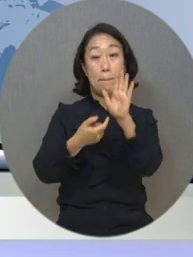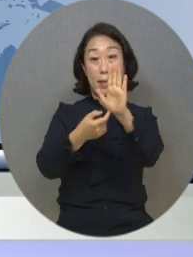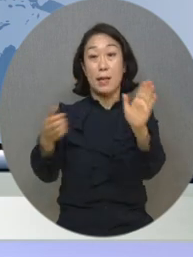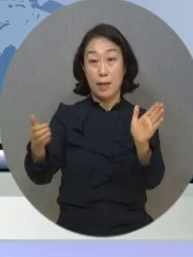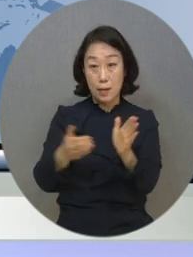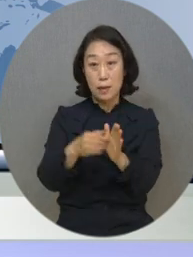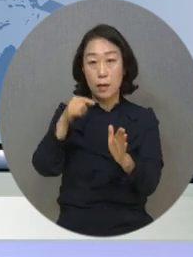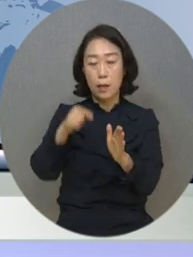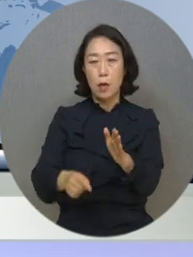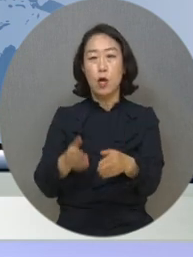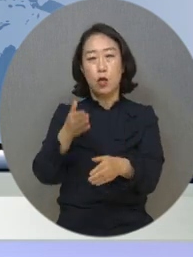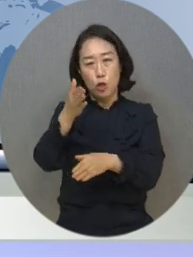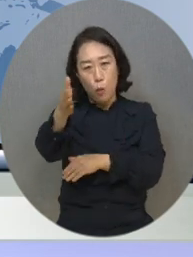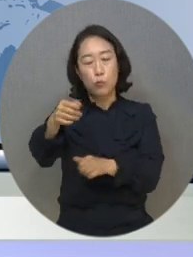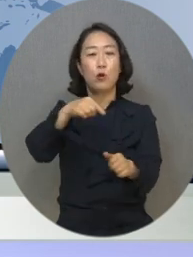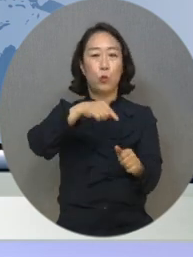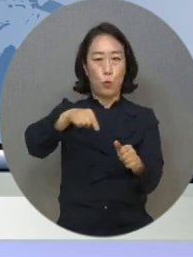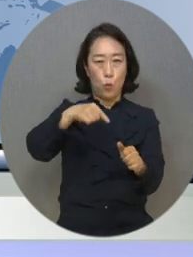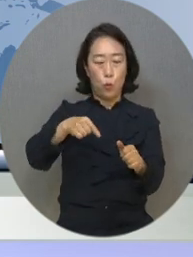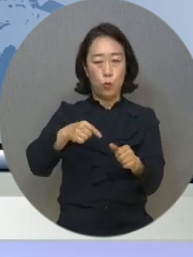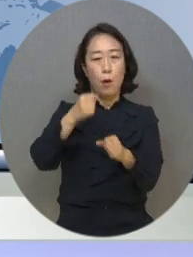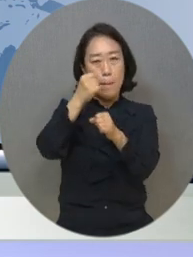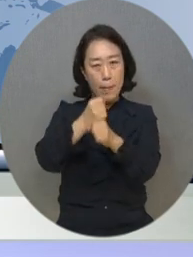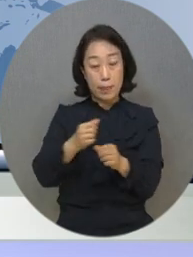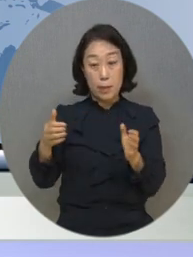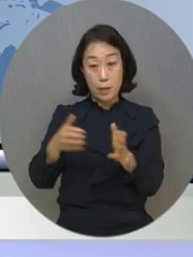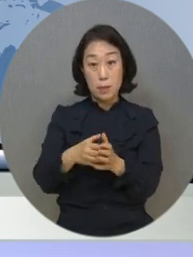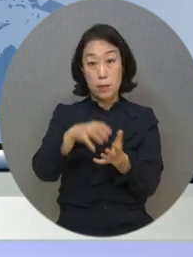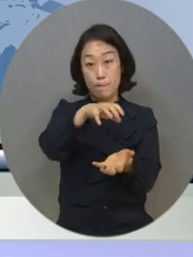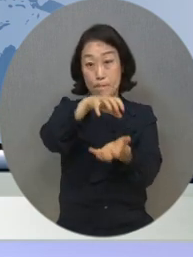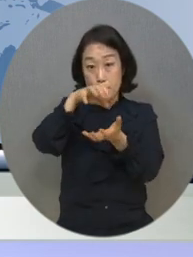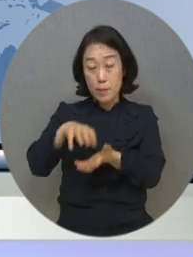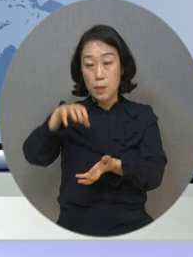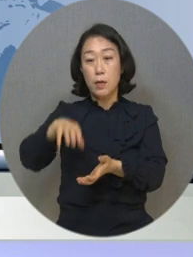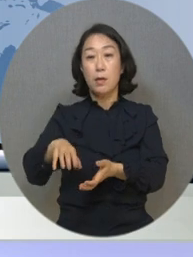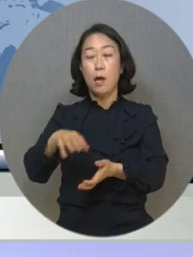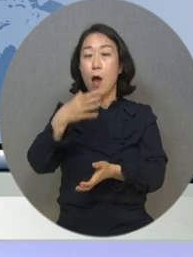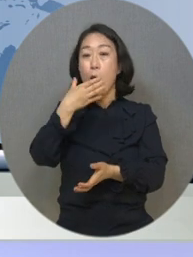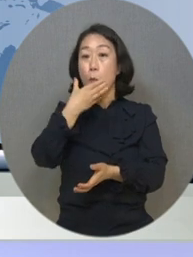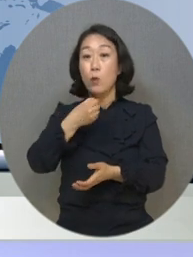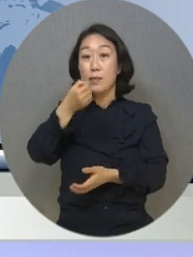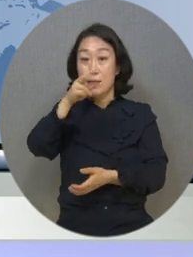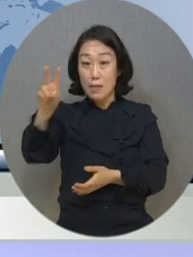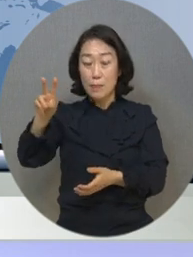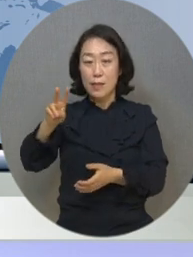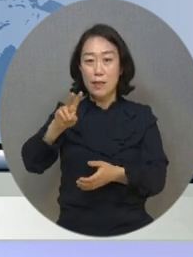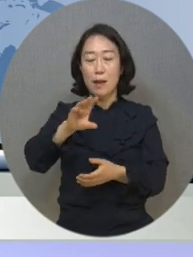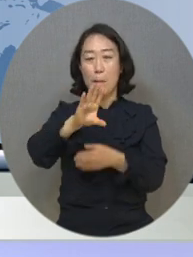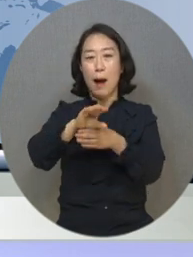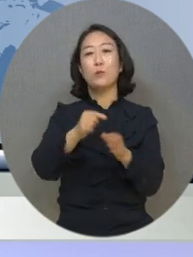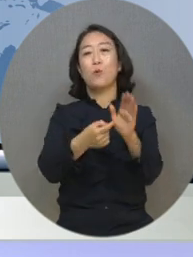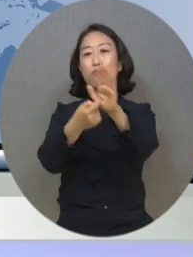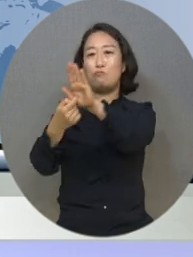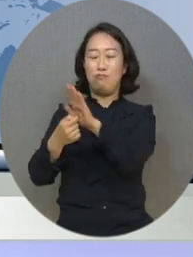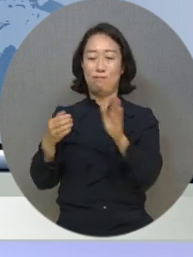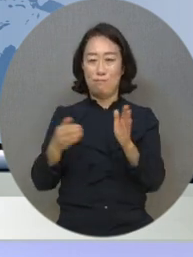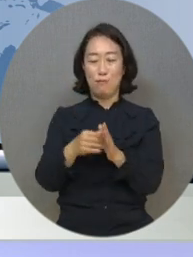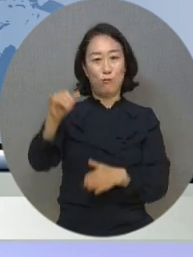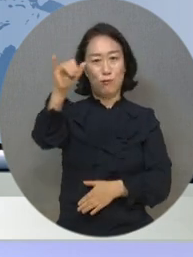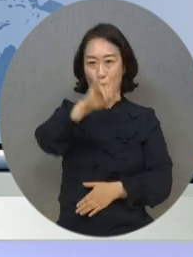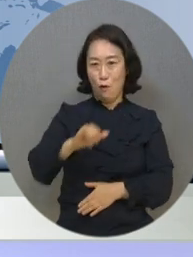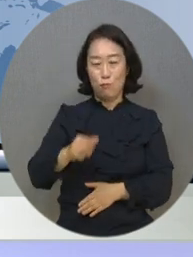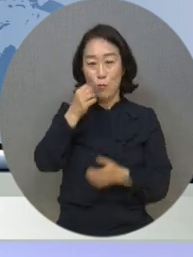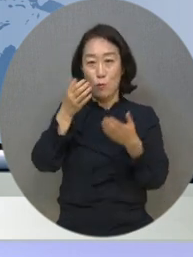전문적인 교육부터 제작된 영상은 복제 tv를 통해 전국의 송출까지 되는만큼 관심 있는